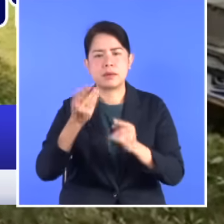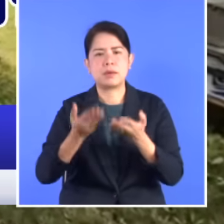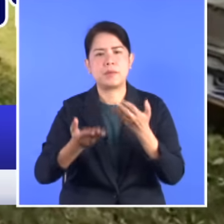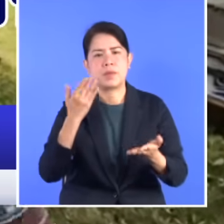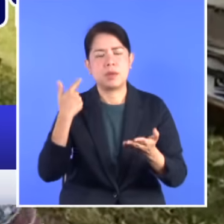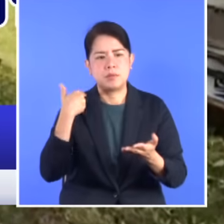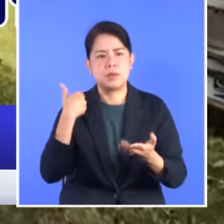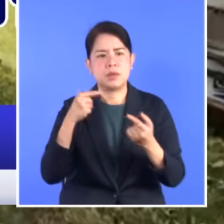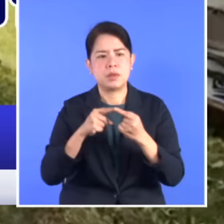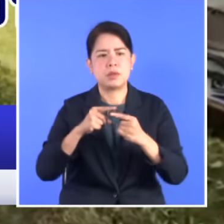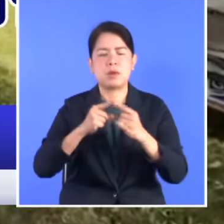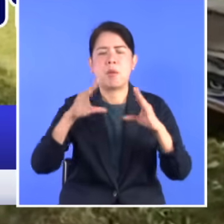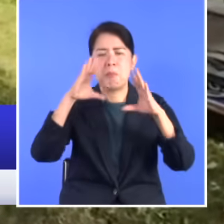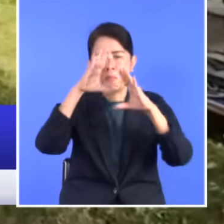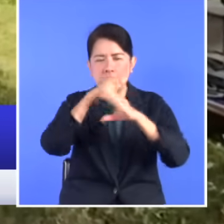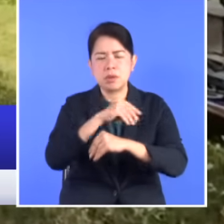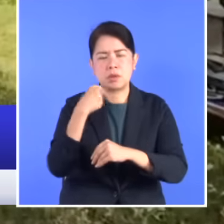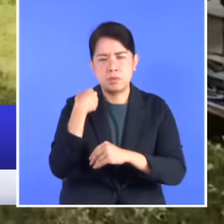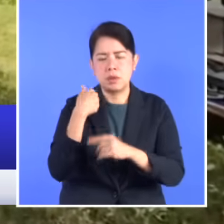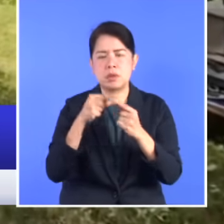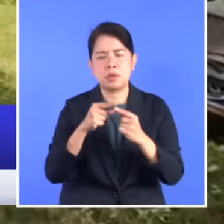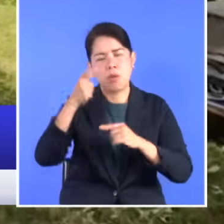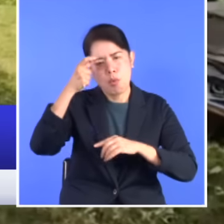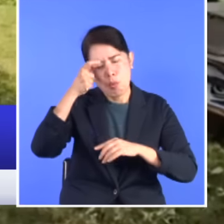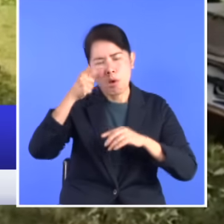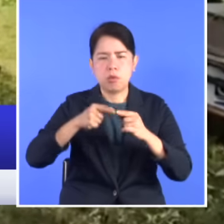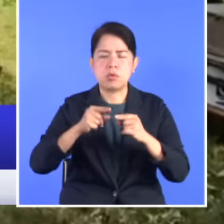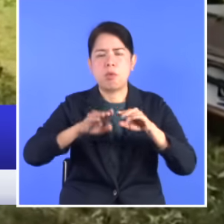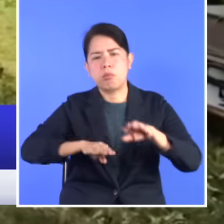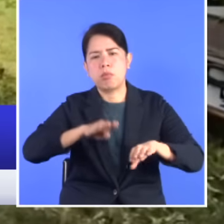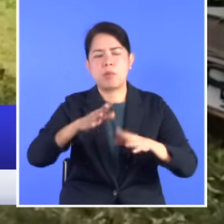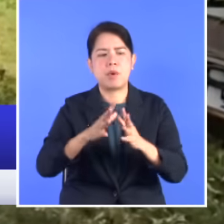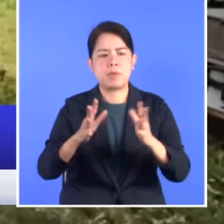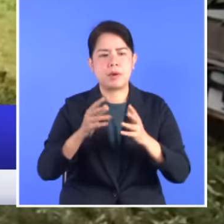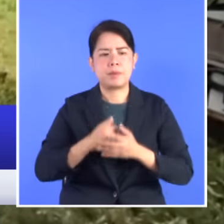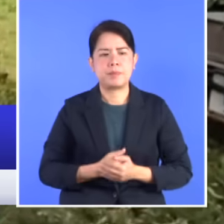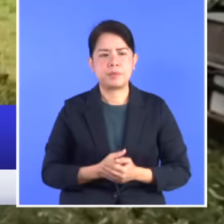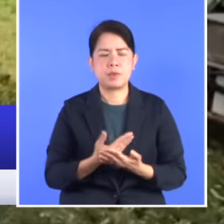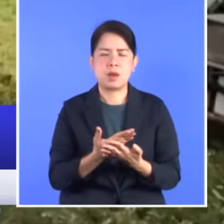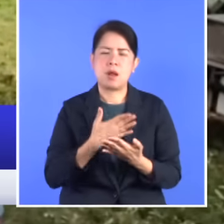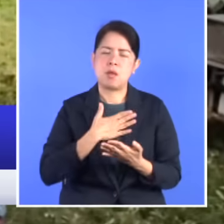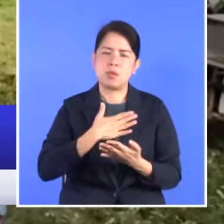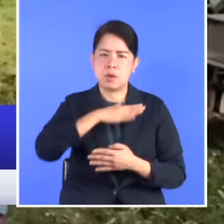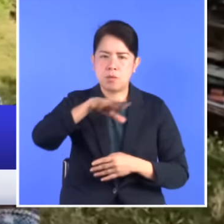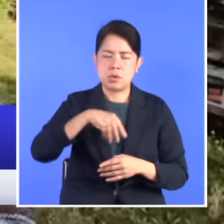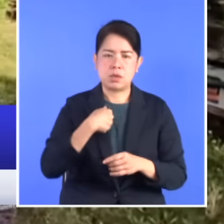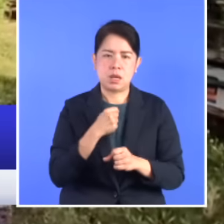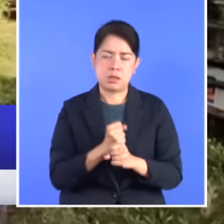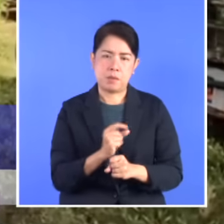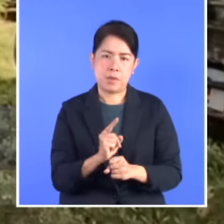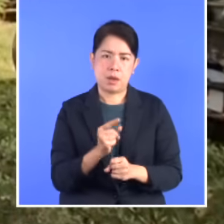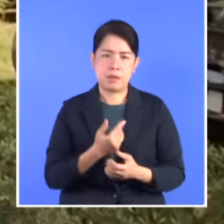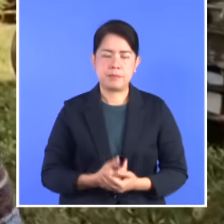ดือดร้อนมาตั้งพศ56จนเท่าเดี๋ยวนี้แหละและอันหัวหน้าเสียจังใดให้นี่ สิเหตุจังใดเลย